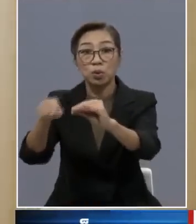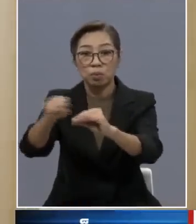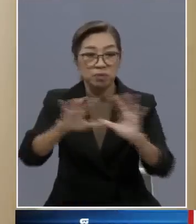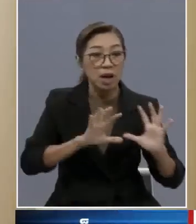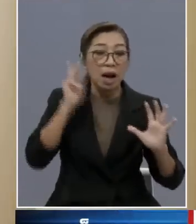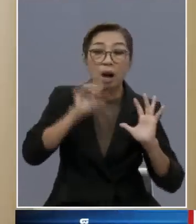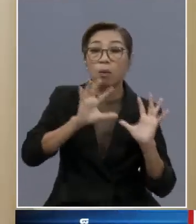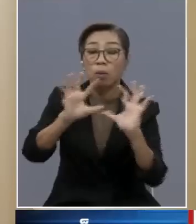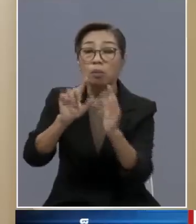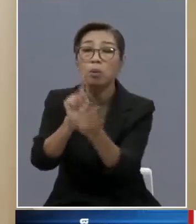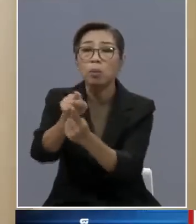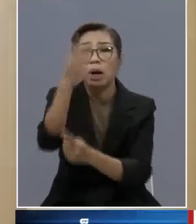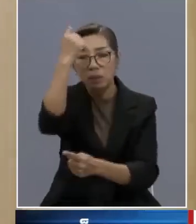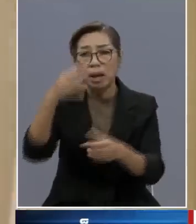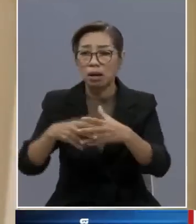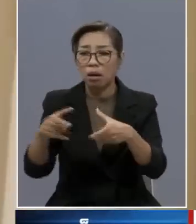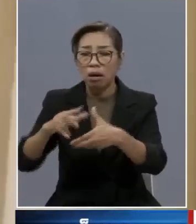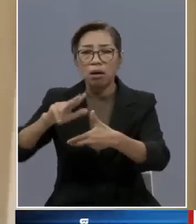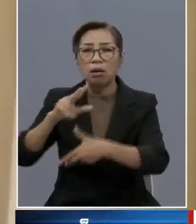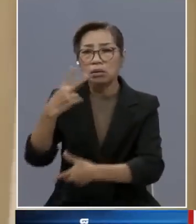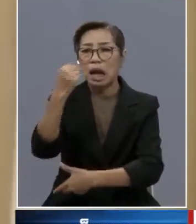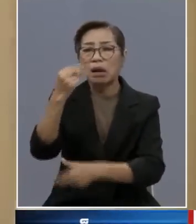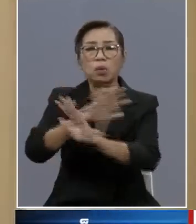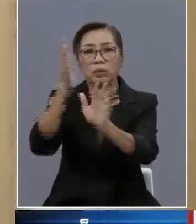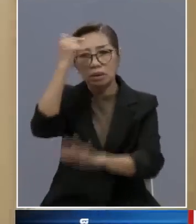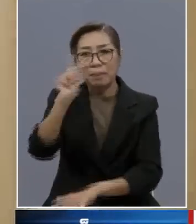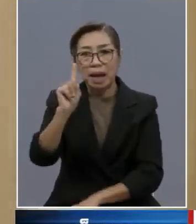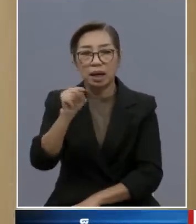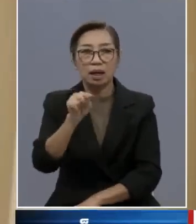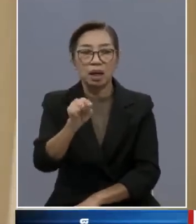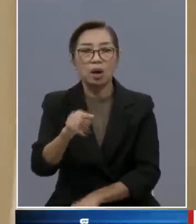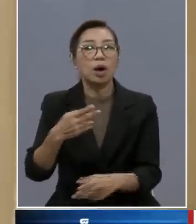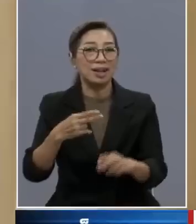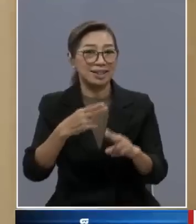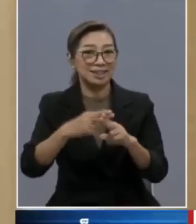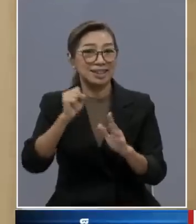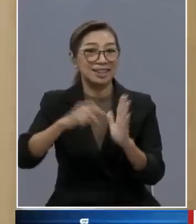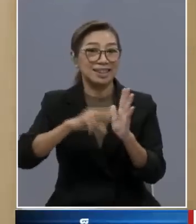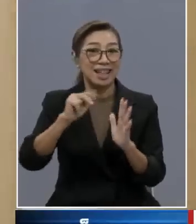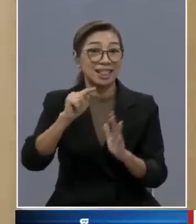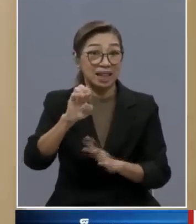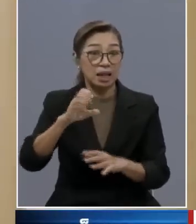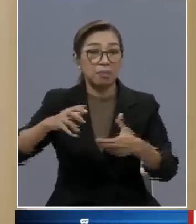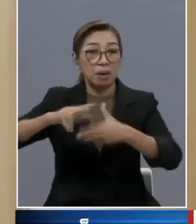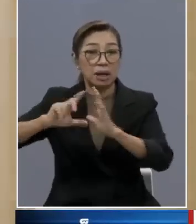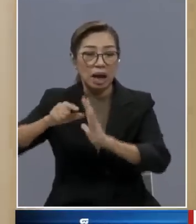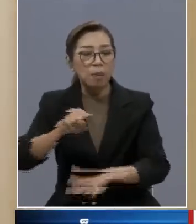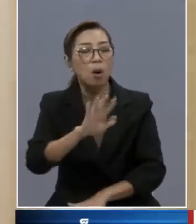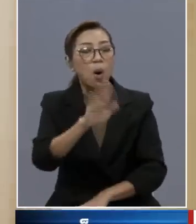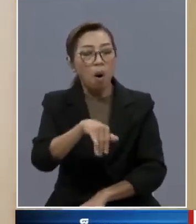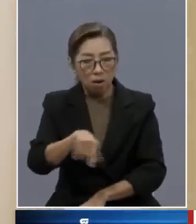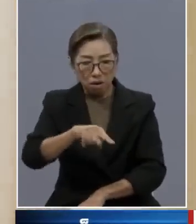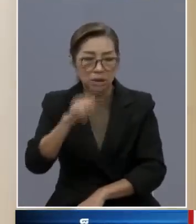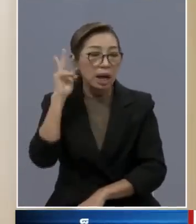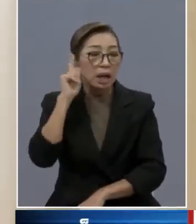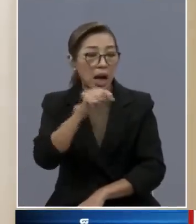นั้นไปยกเลิกแถลงข่าวล่ะนะฮะทางคุณสันติก็บอกว่าถ้ามีอะไรที่นักข่าวไม่เข้าใจก็จะตอบนักข่าวนะฮะไม่ใช่เรื่องที่จะต้องไปแถลงข่าวกันนะ